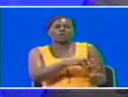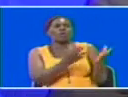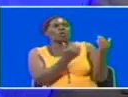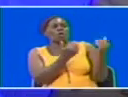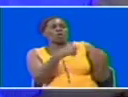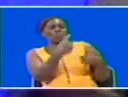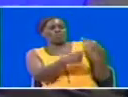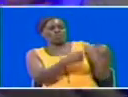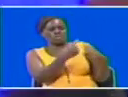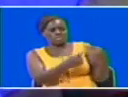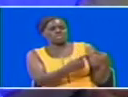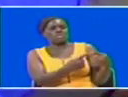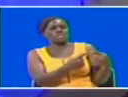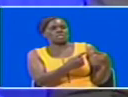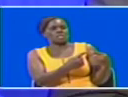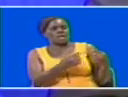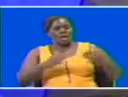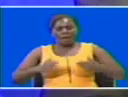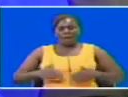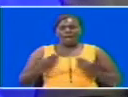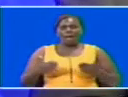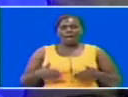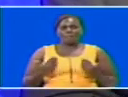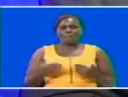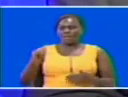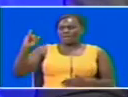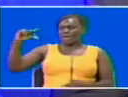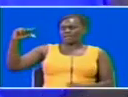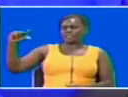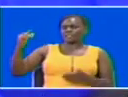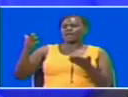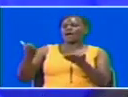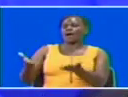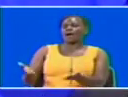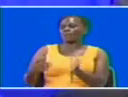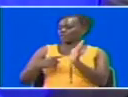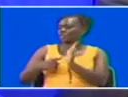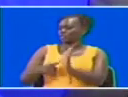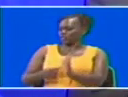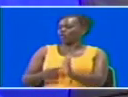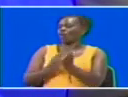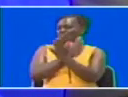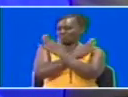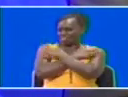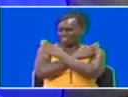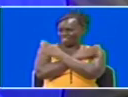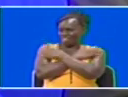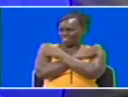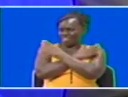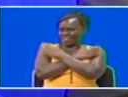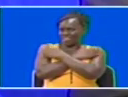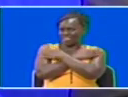we'll continue to be as cordial and as happy. The IG, as you know, he's here. This is to show you we are very friendly.